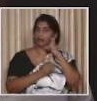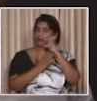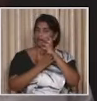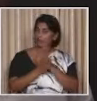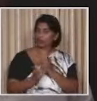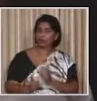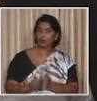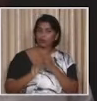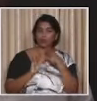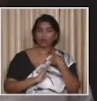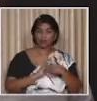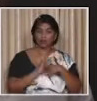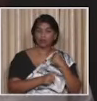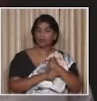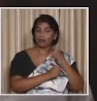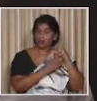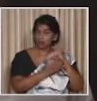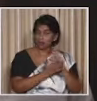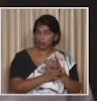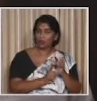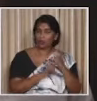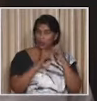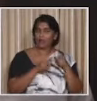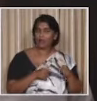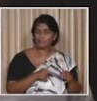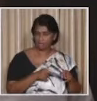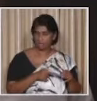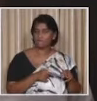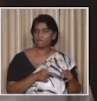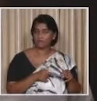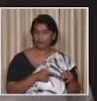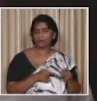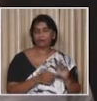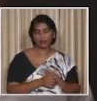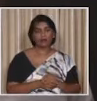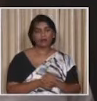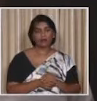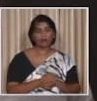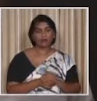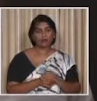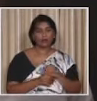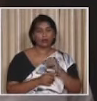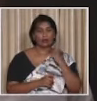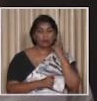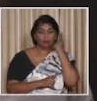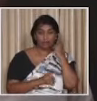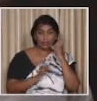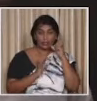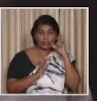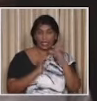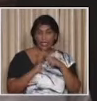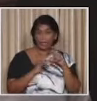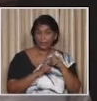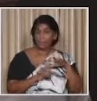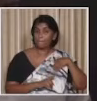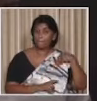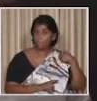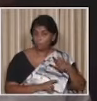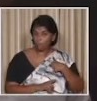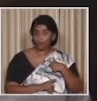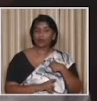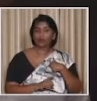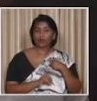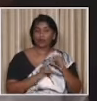ව්‍යවස්ථාවට අනුව අපේ රටේ ආණ්ඩුක්‍රම ව්‍යවස්ථාවෙත් ඒ කරුණු කාරණා සඳහන් වෙනවා. රාජසුතු සංවිධානයේ ප්‍රධානියා පුටින්